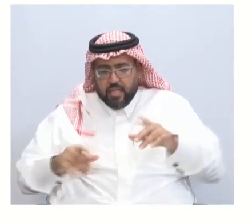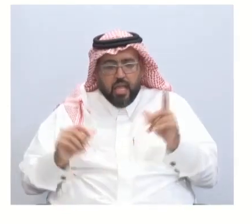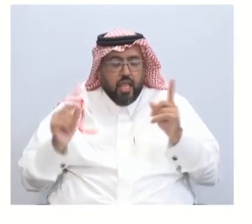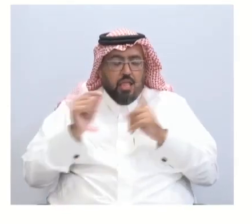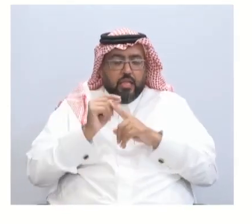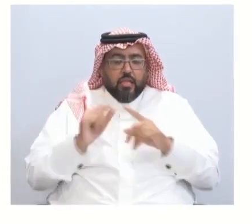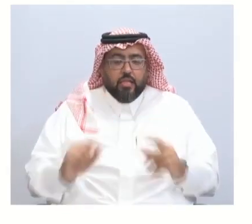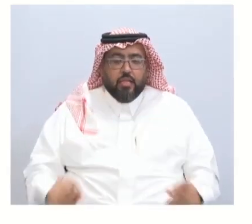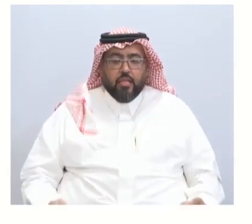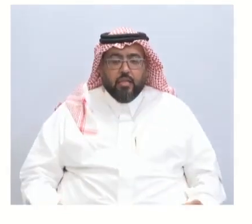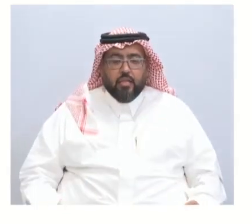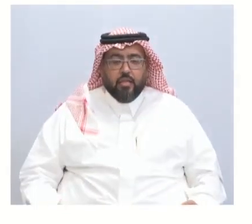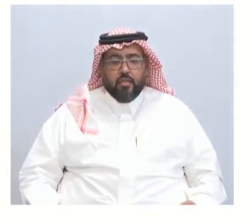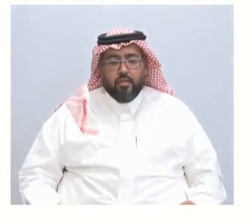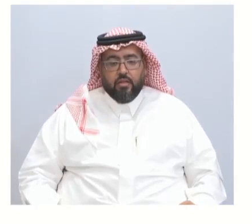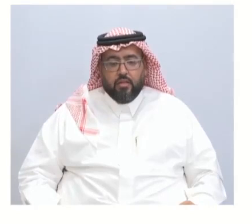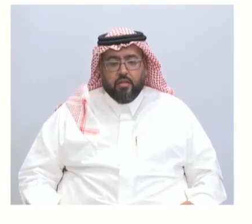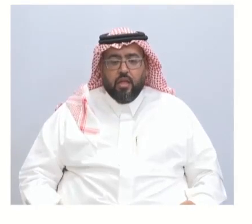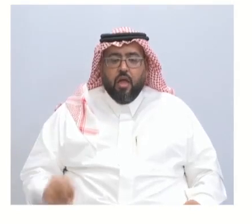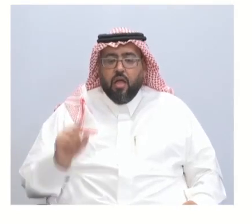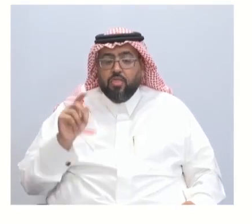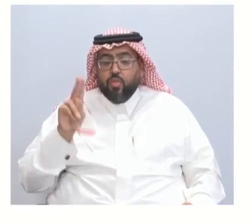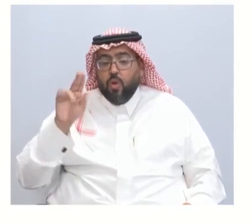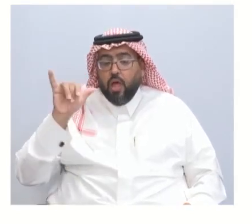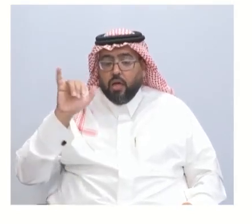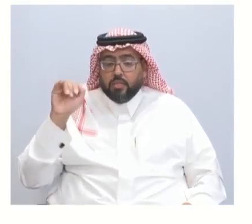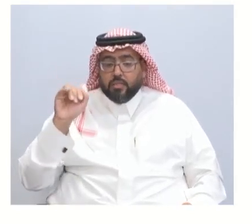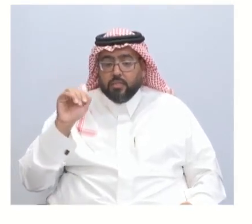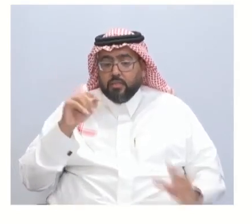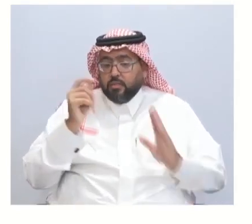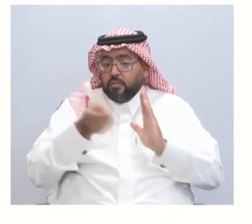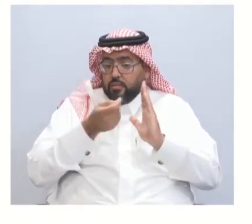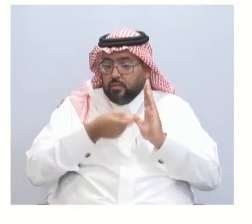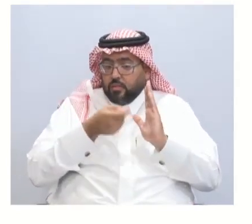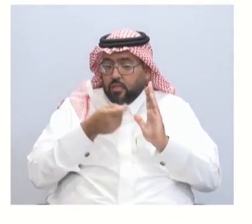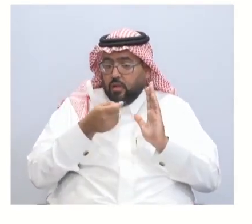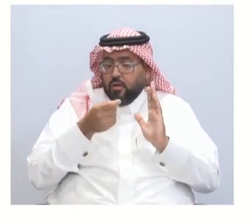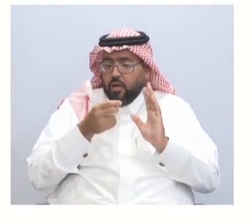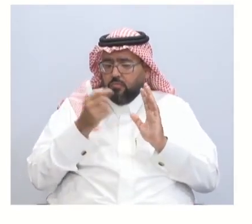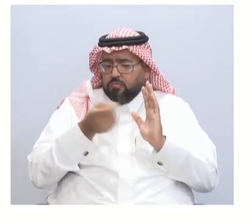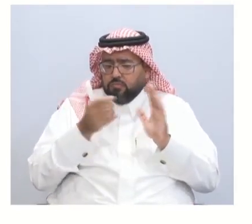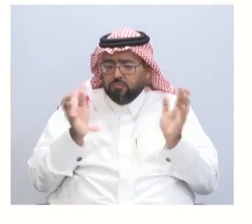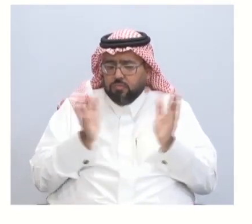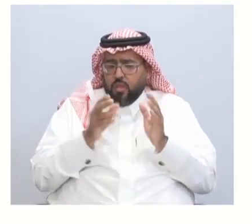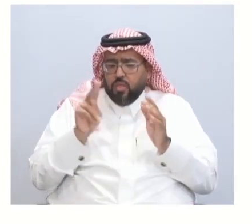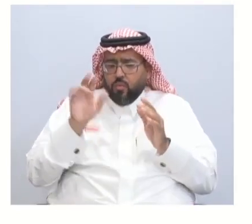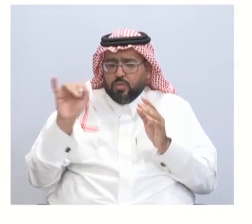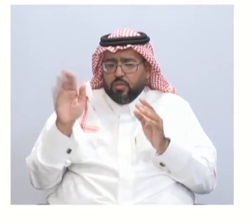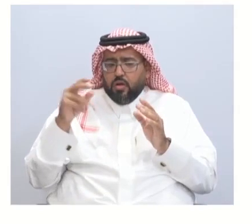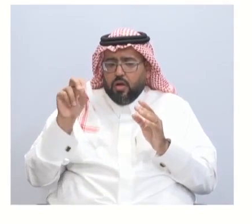الاهداف ان تلخص او تلخص الادله التي ادت الى اكتشاف توسع قا